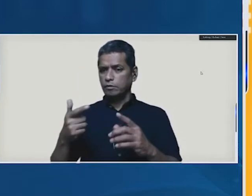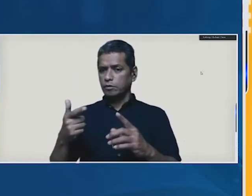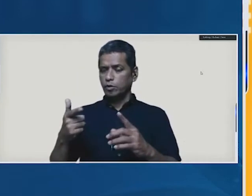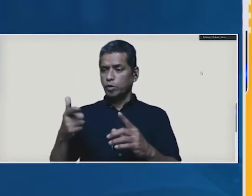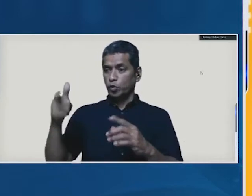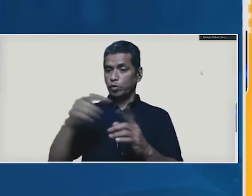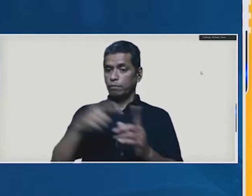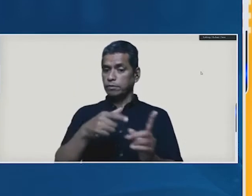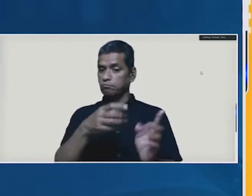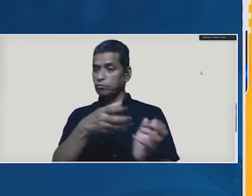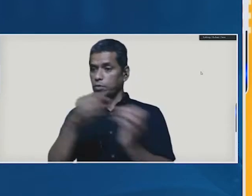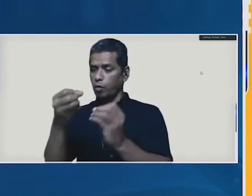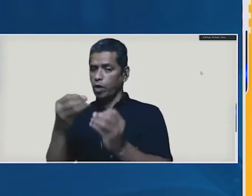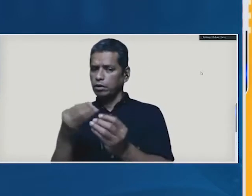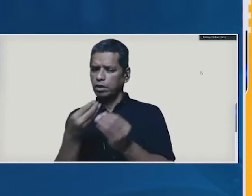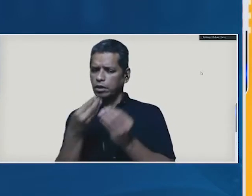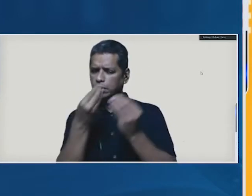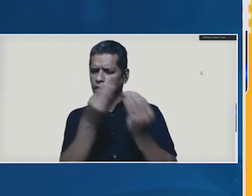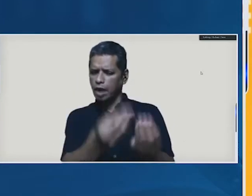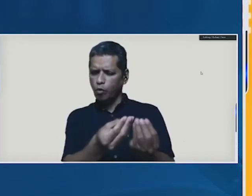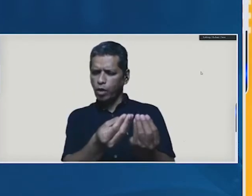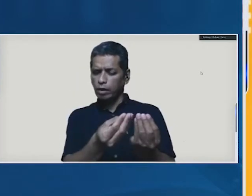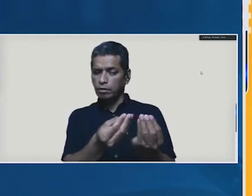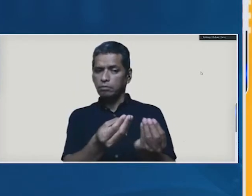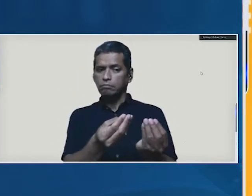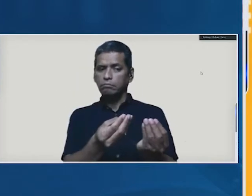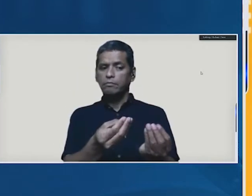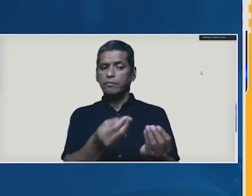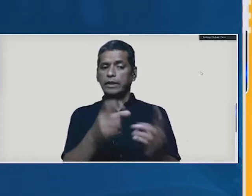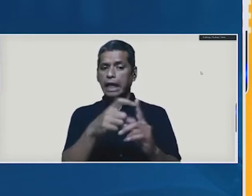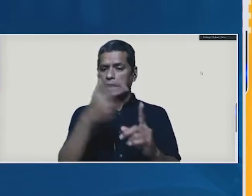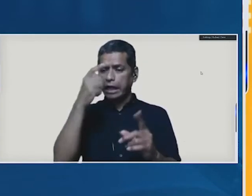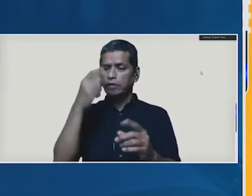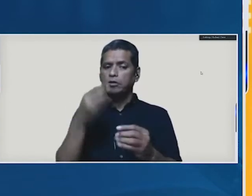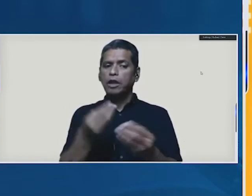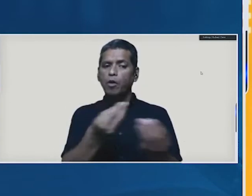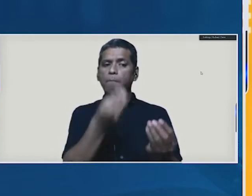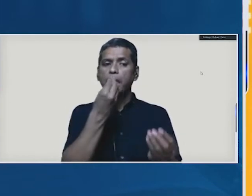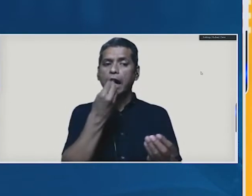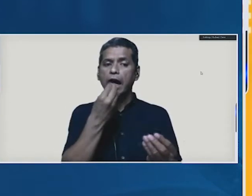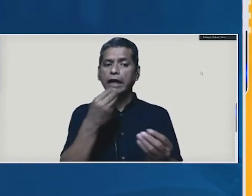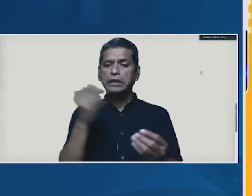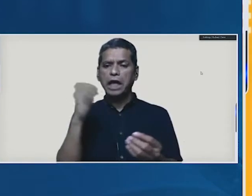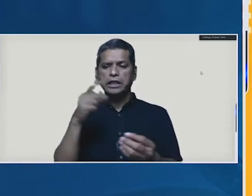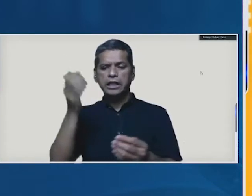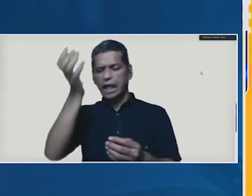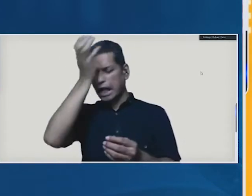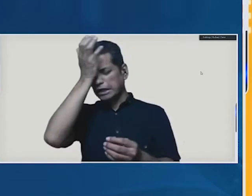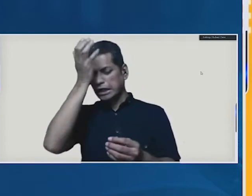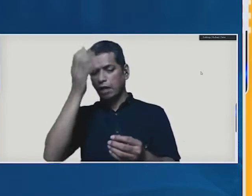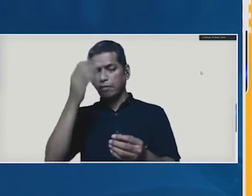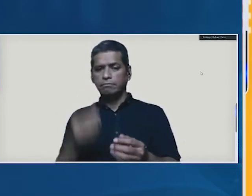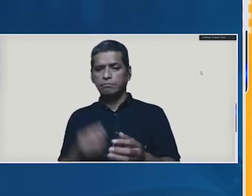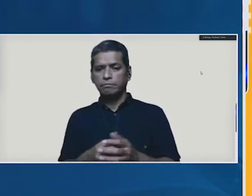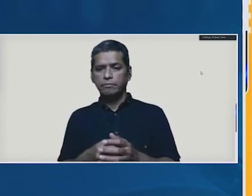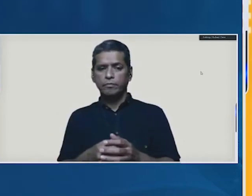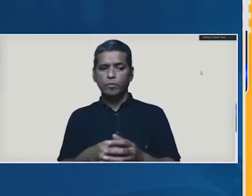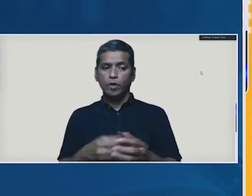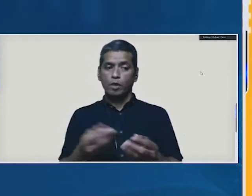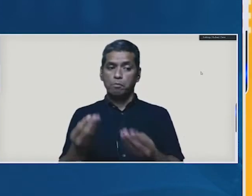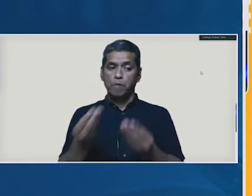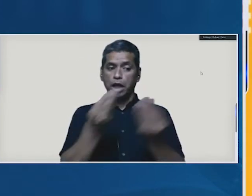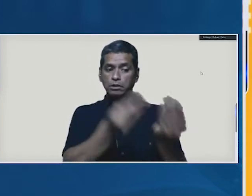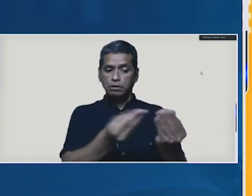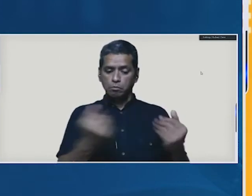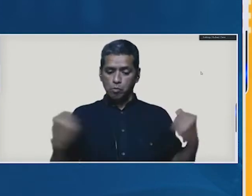dia ditawarkan berbagai makanan-makanan terenak ditawarkan pola hidup yang sangat mewah